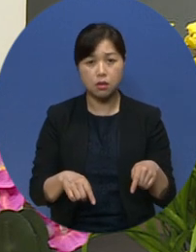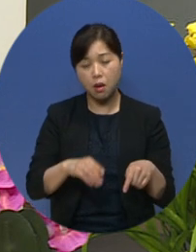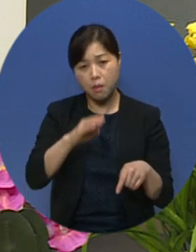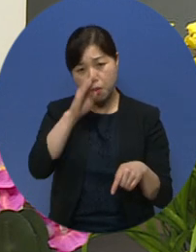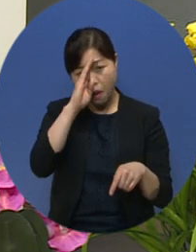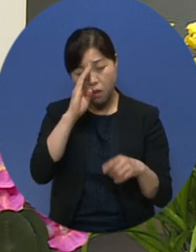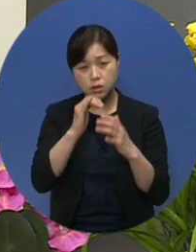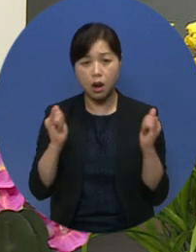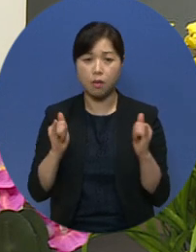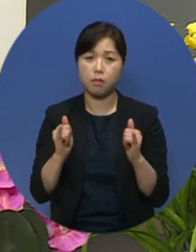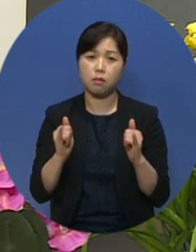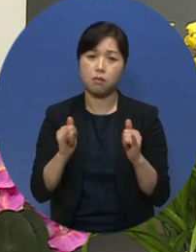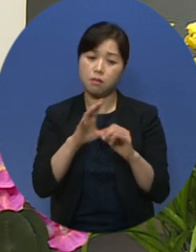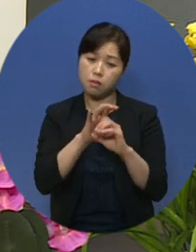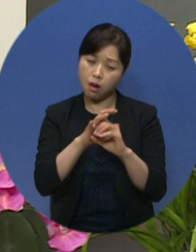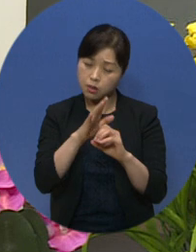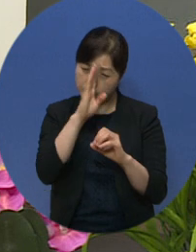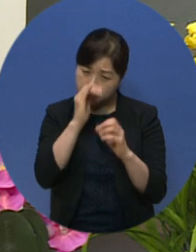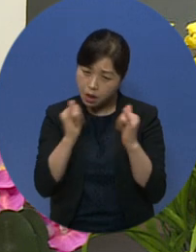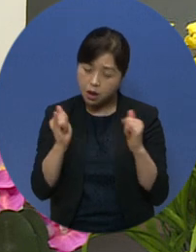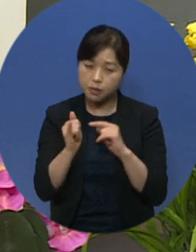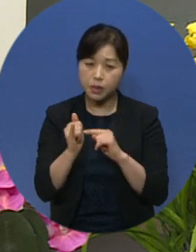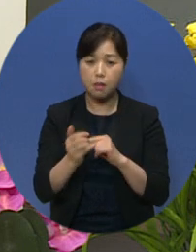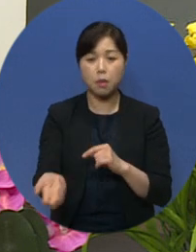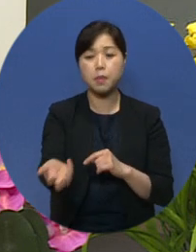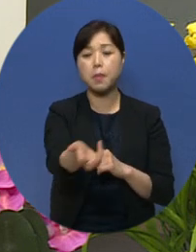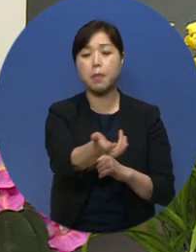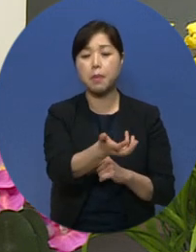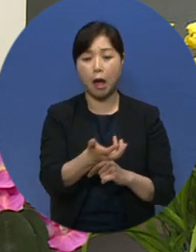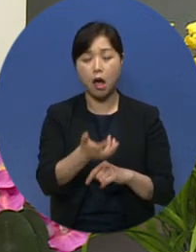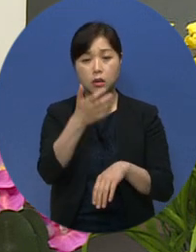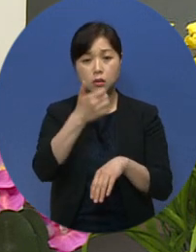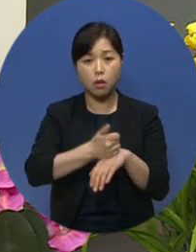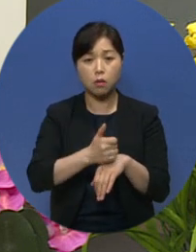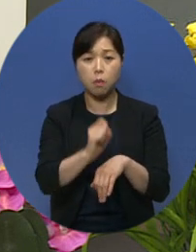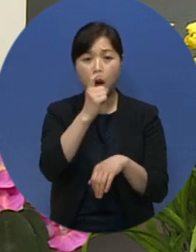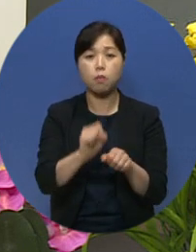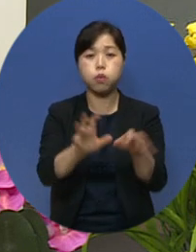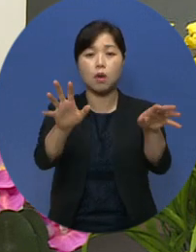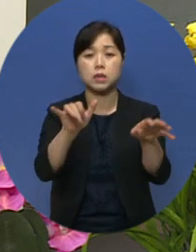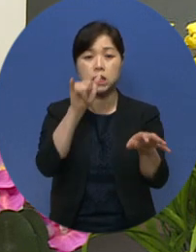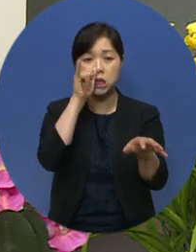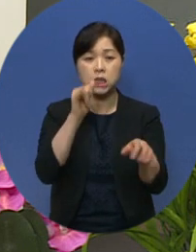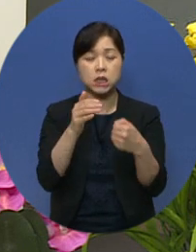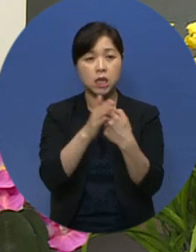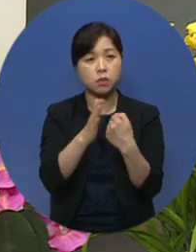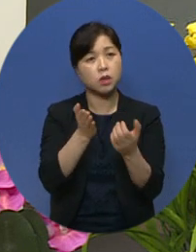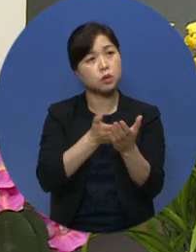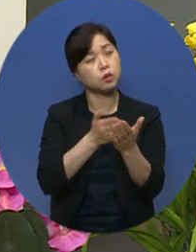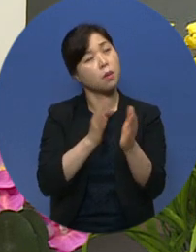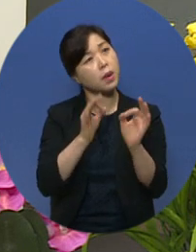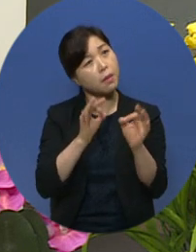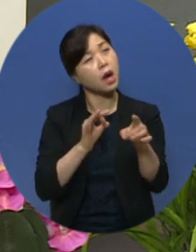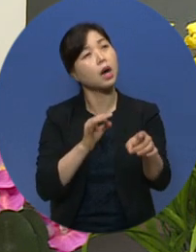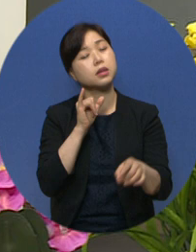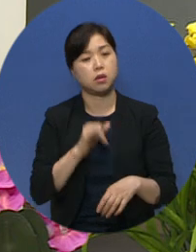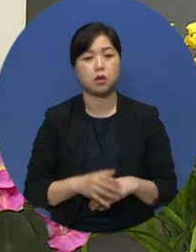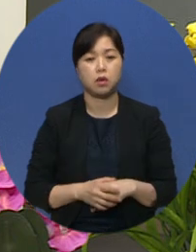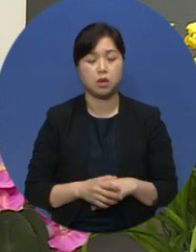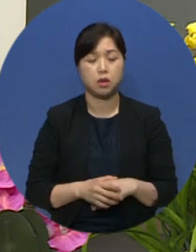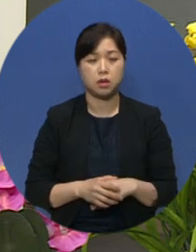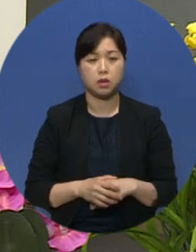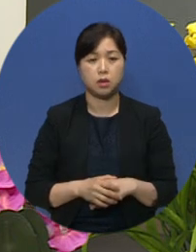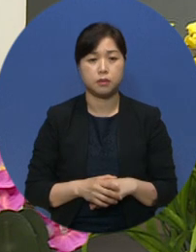자꾸 번지고 있는 그런 사례가 지금 왕왕 저희들에게 전해지고 있습니다 이것은